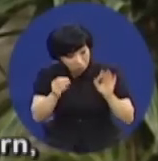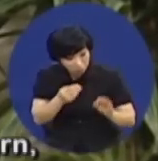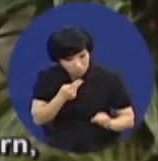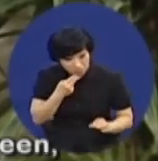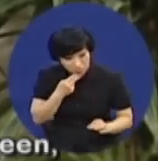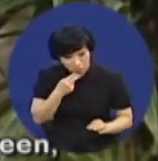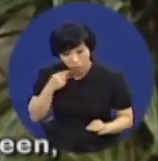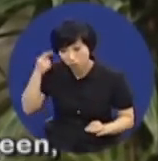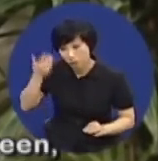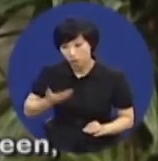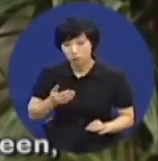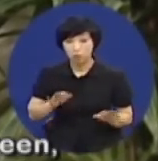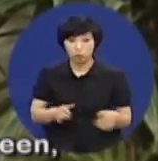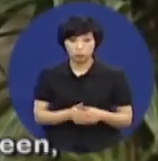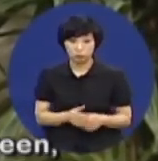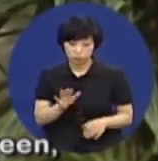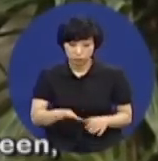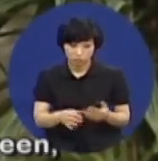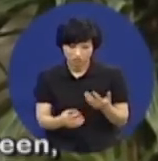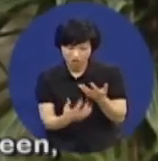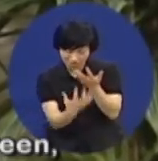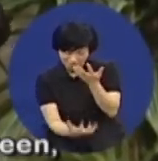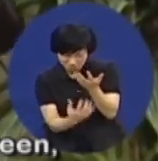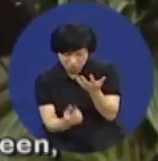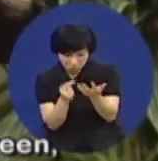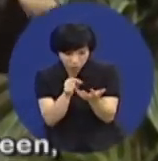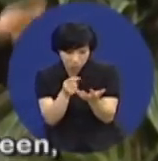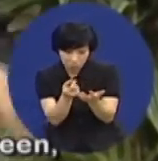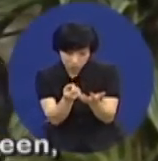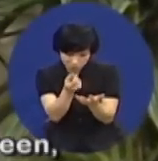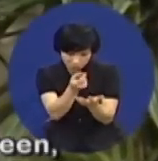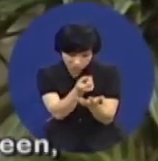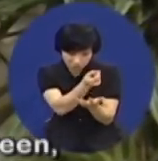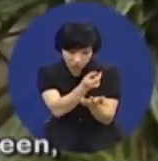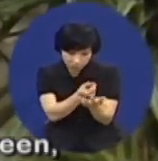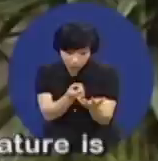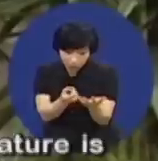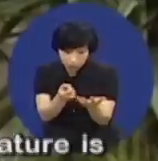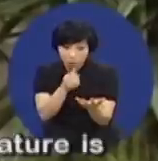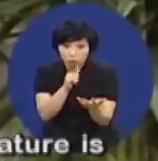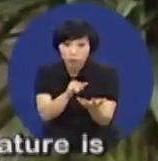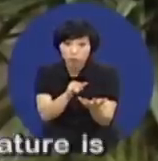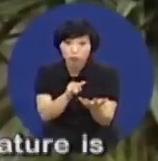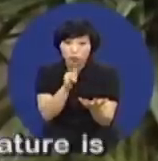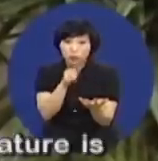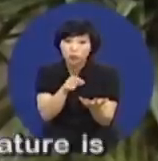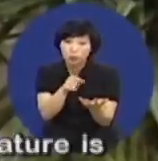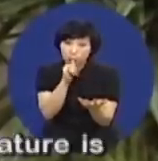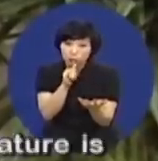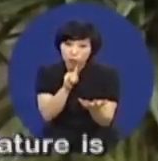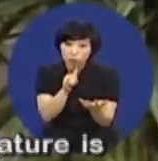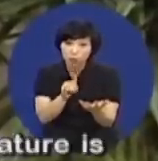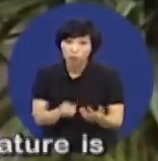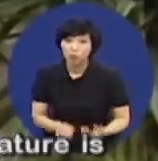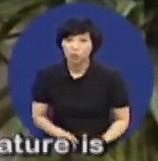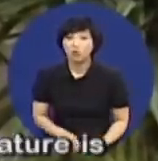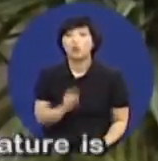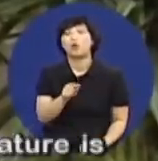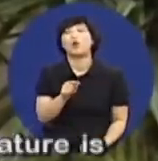火は見えないでしょうと答えます。私の目には青っぽく見えるだけでした。